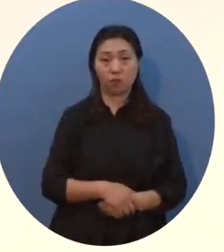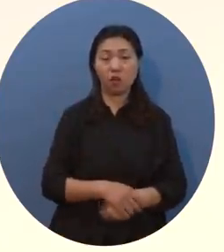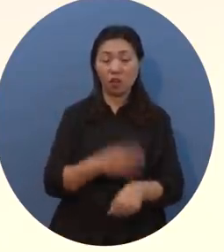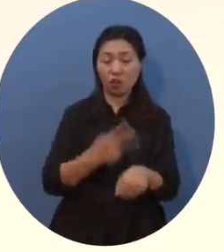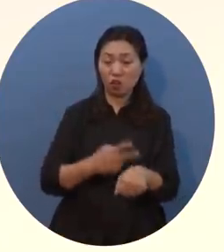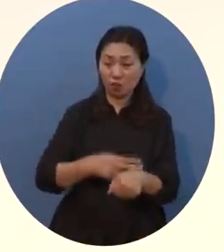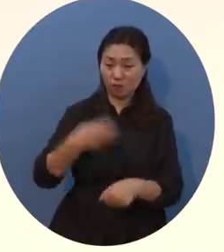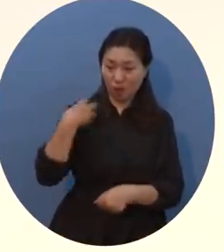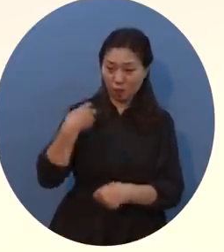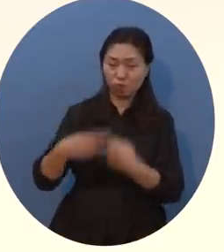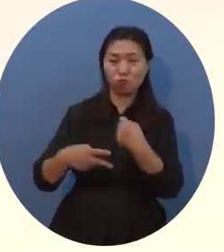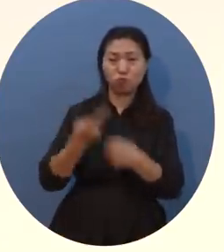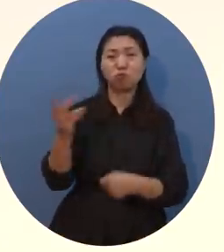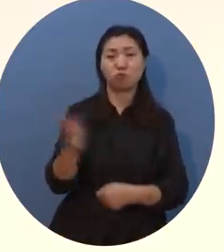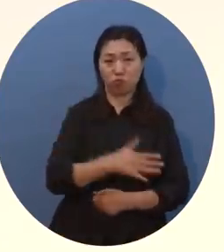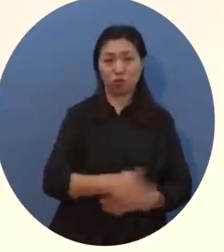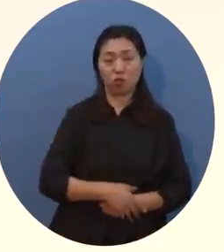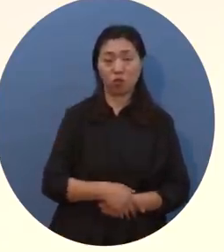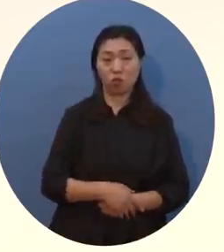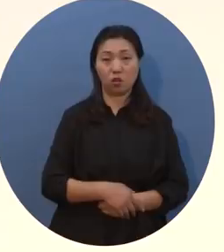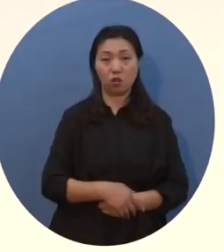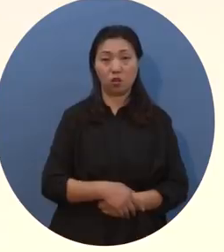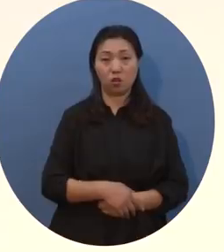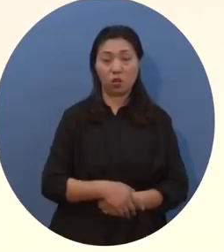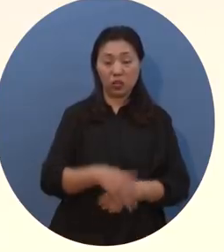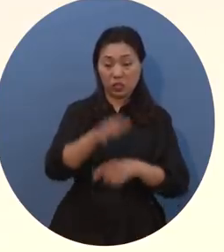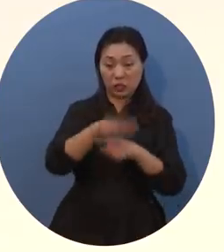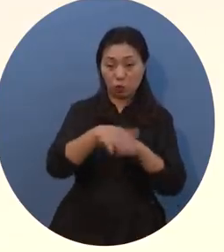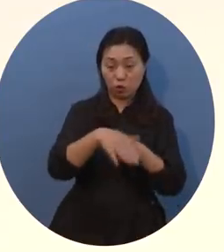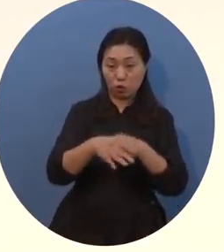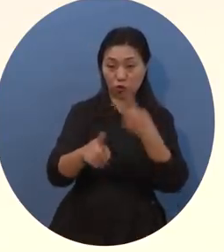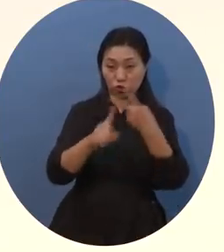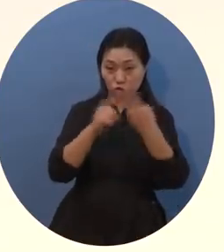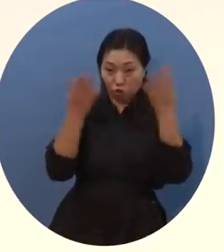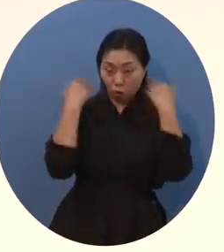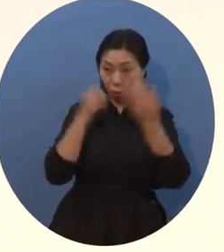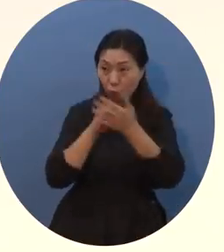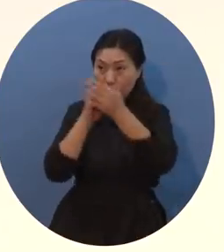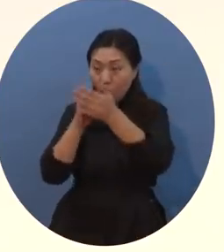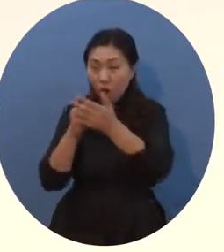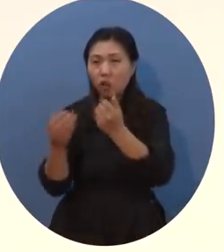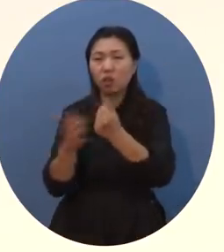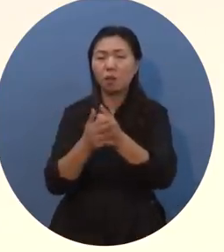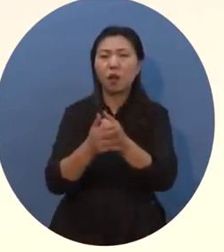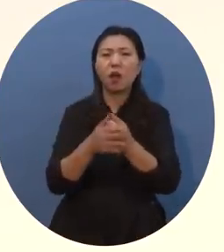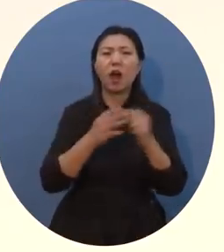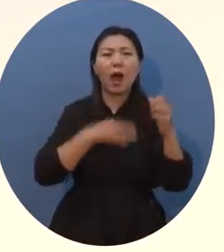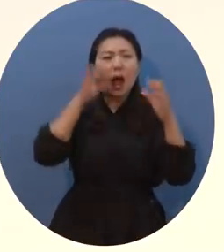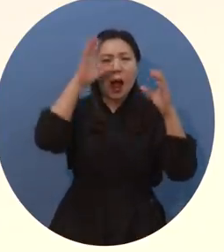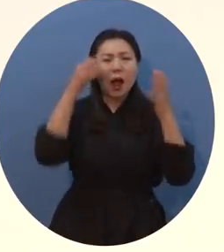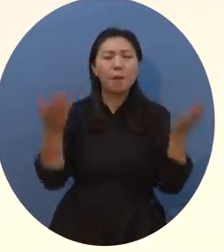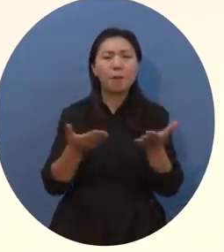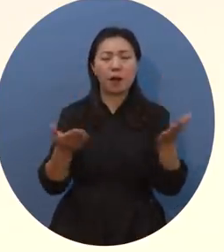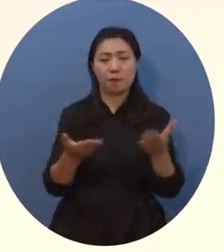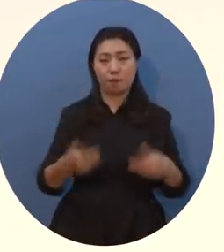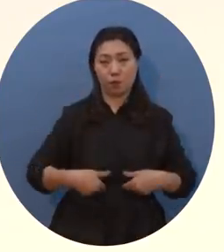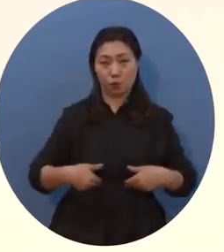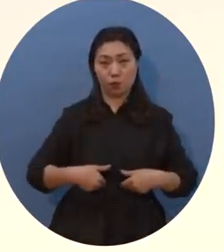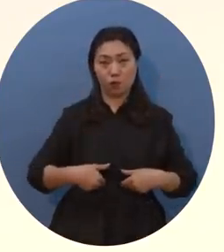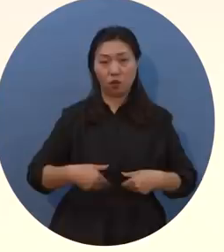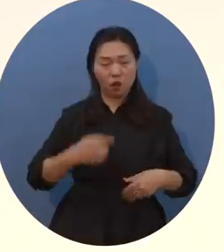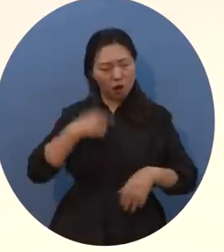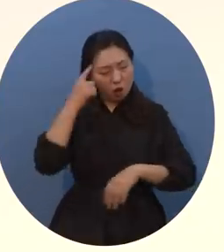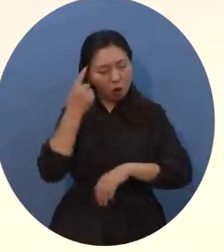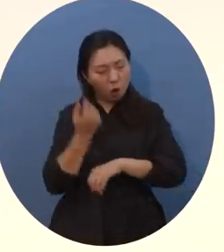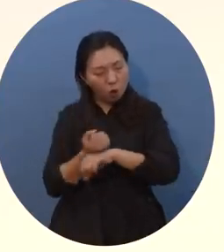선생을. 그리고 중학교 가서는 내가 시골에서 중학교를 갔으니까 뭘 했다? 아르바이트를 해야 되니까 내가 다니는 학교, 내가